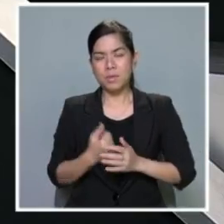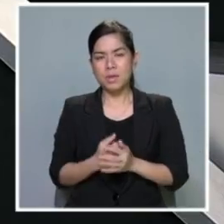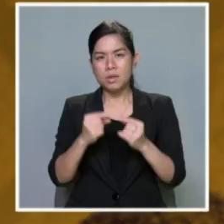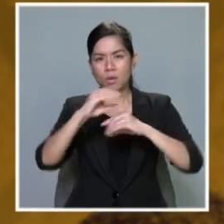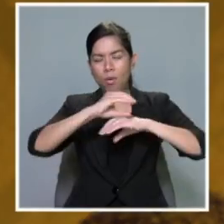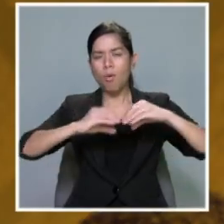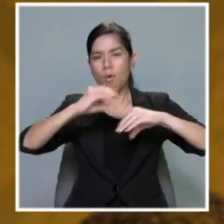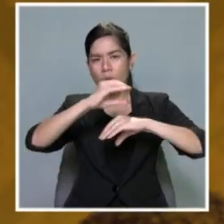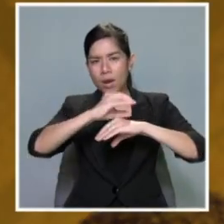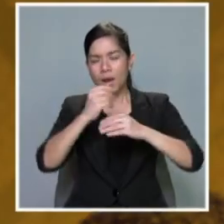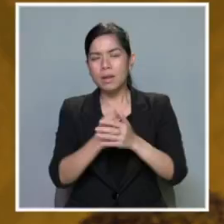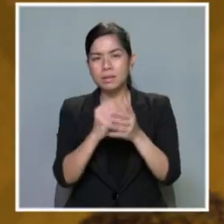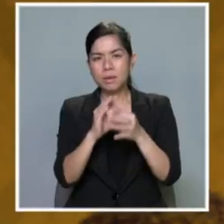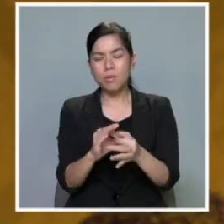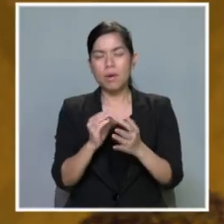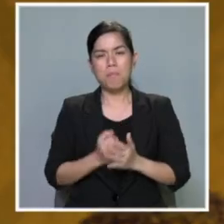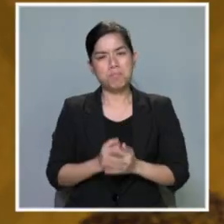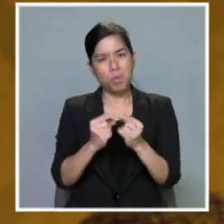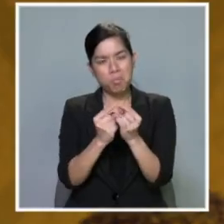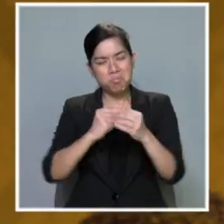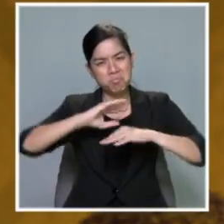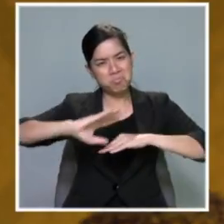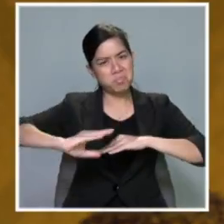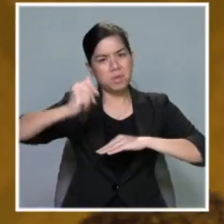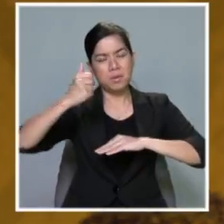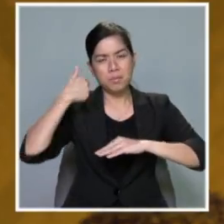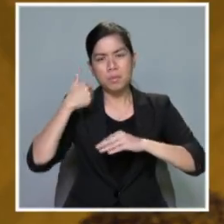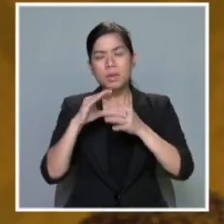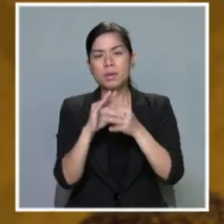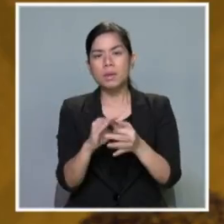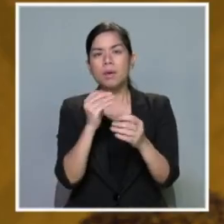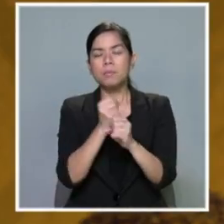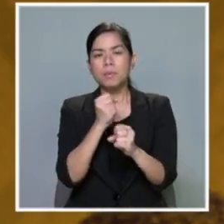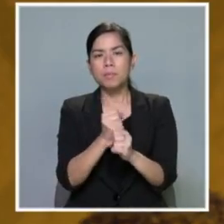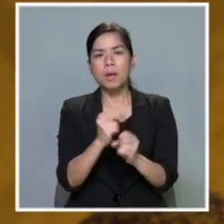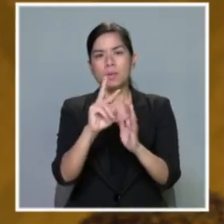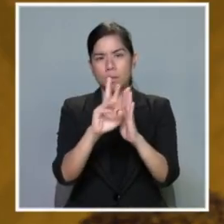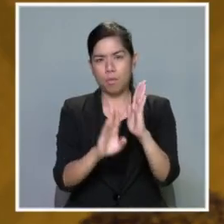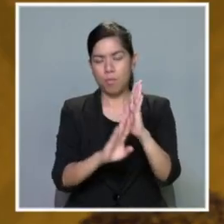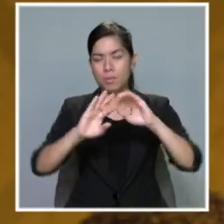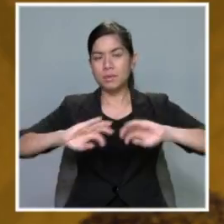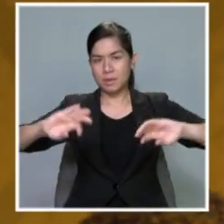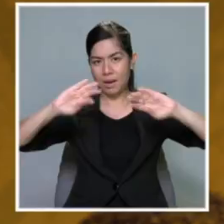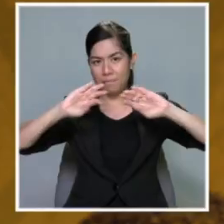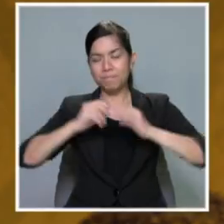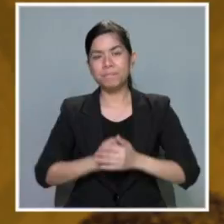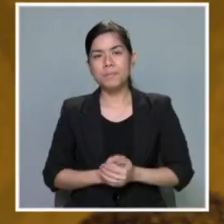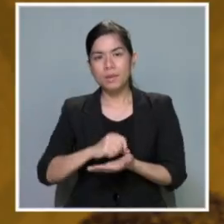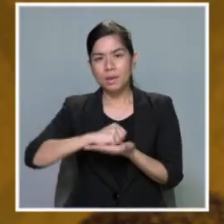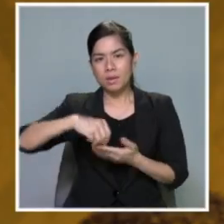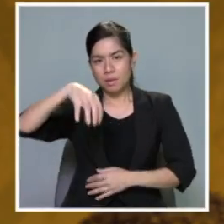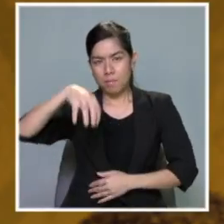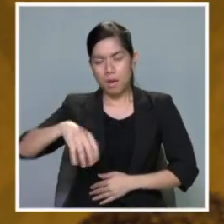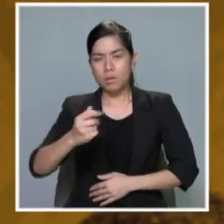คนรุ่นใหม่เข้าสู่ระบบราชการเพื่อหวังที่จะลดปัญหาการว่างงานค่ะขณะที่ทางด้านของสภาองค์การนายจ้